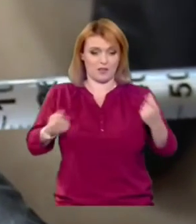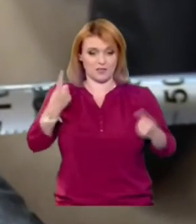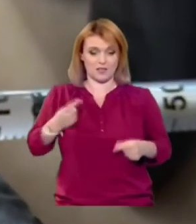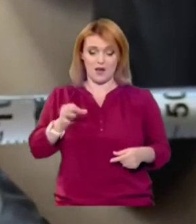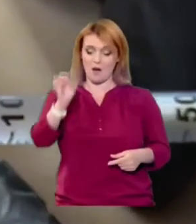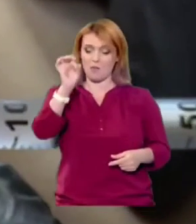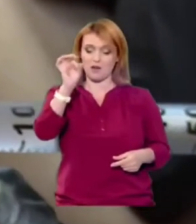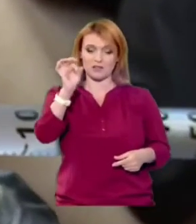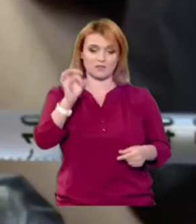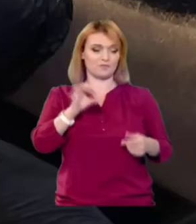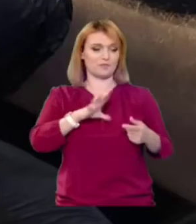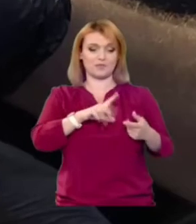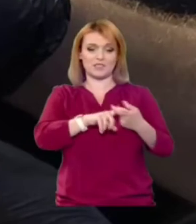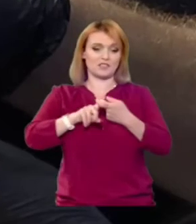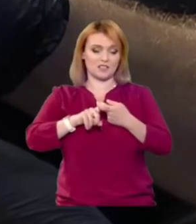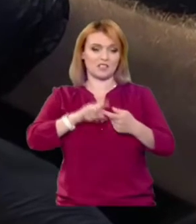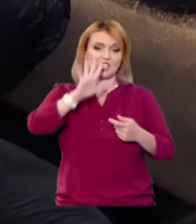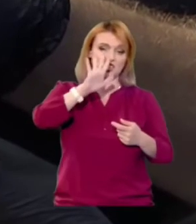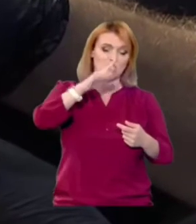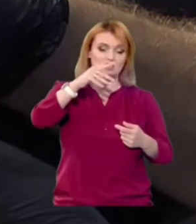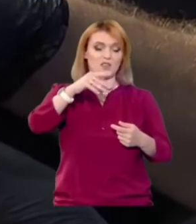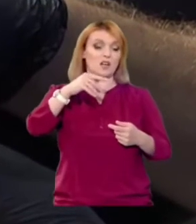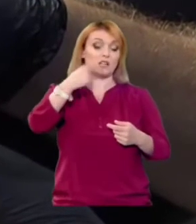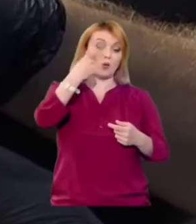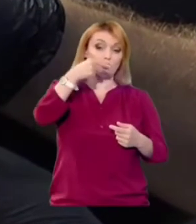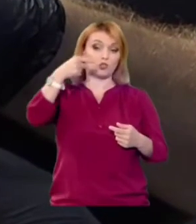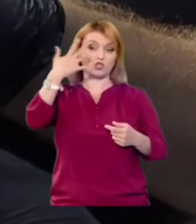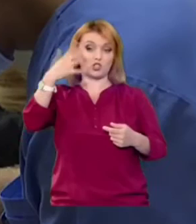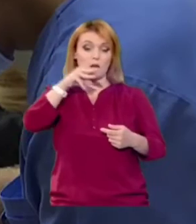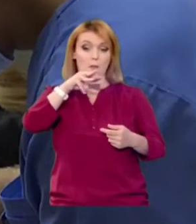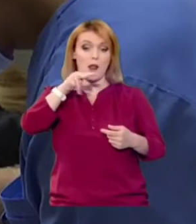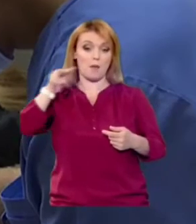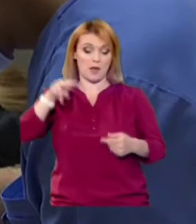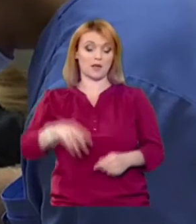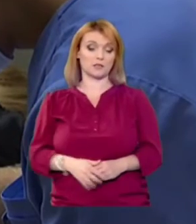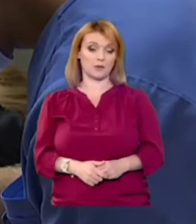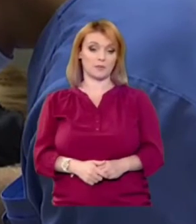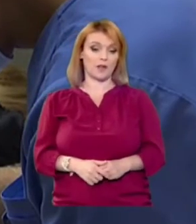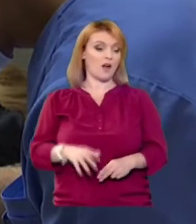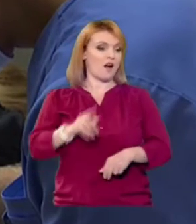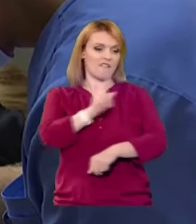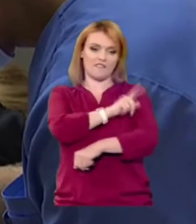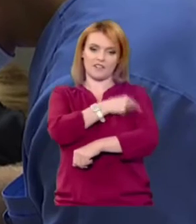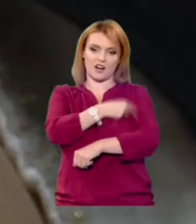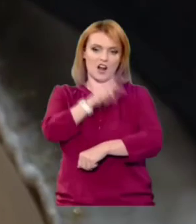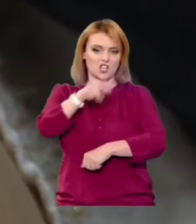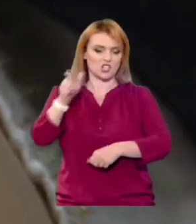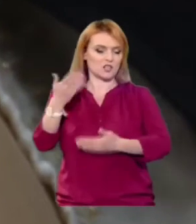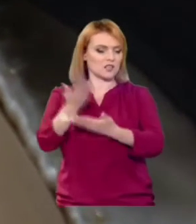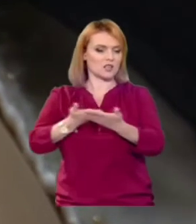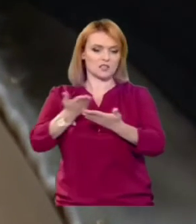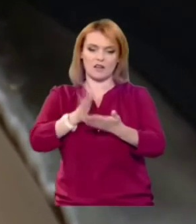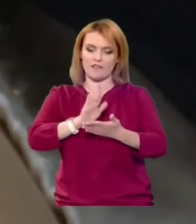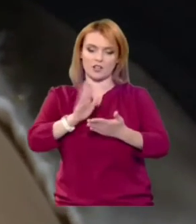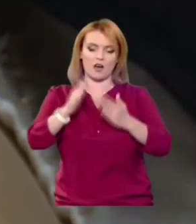Dimensiunile acestora variază de la 1 la 5 mm. Medicii nu recomandă tratamentele făcute acasă, care ar putea duce la